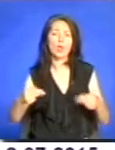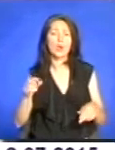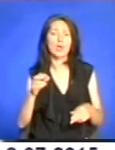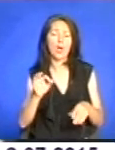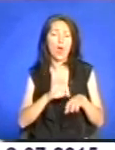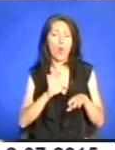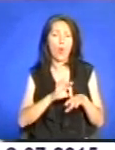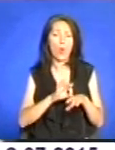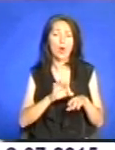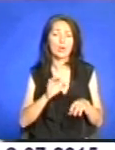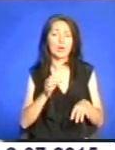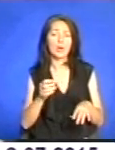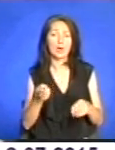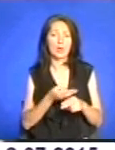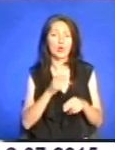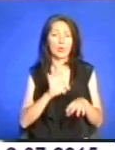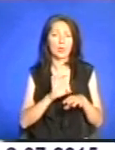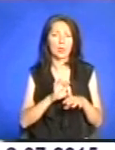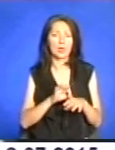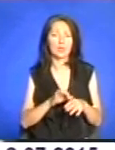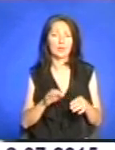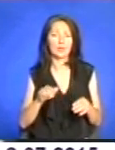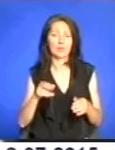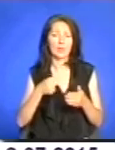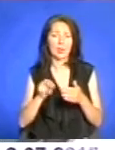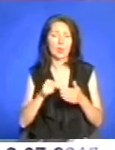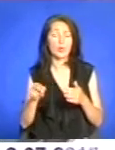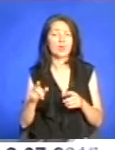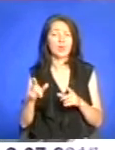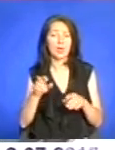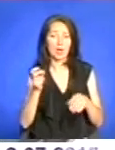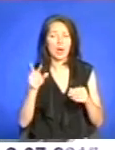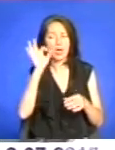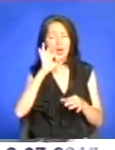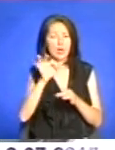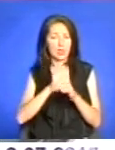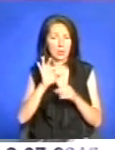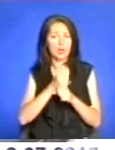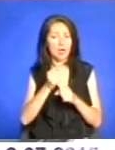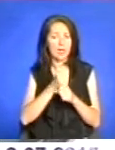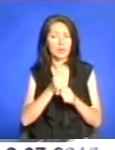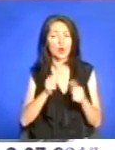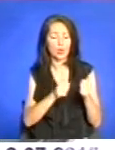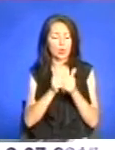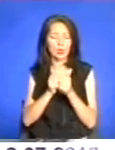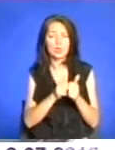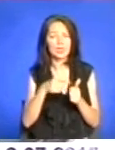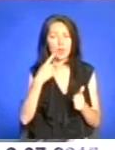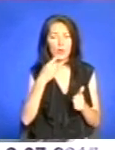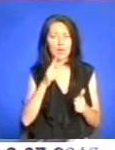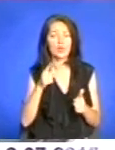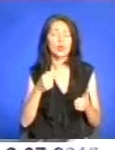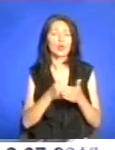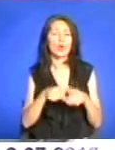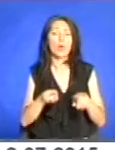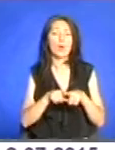я прийшла, знову колола, рано колола, знову пінку, вони поїхали, купили то, що лікарське. Сусіди, з якими нам вдалося поспілкуватися, стверджують, що до такого